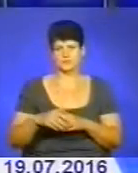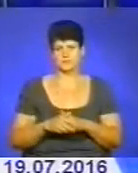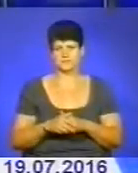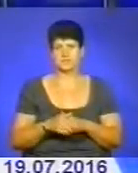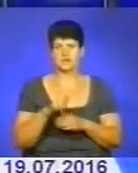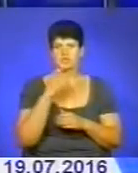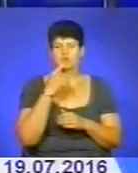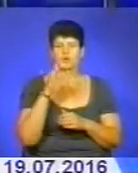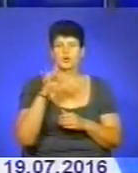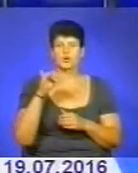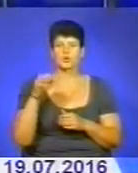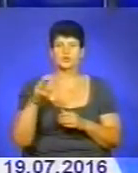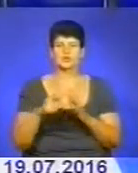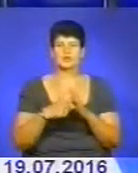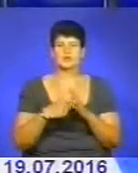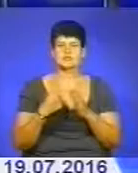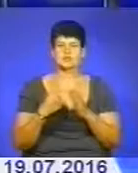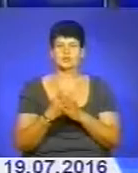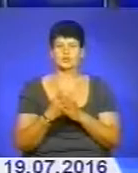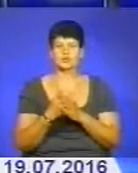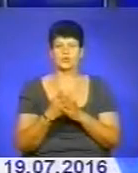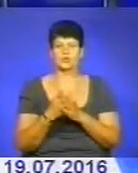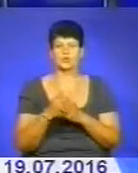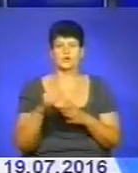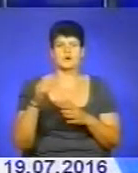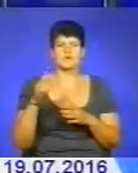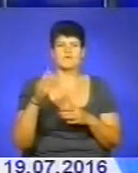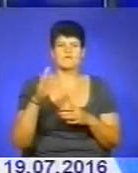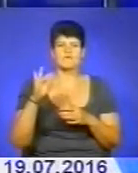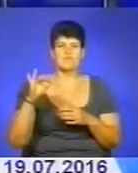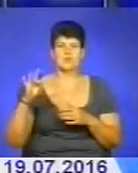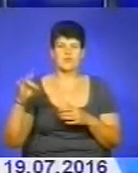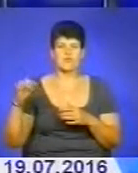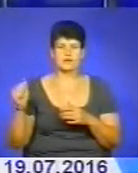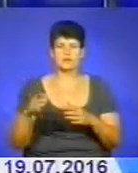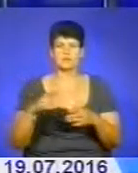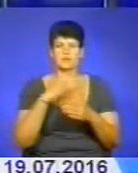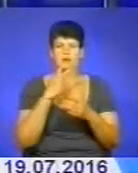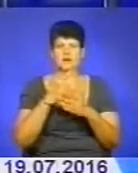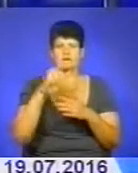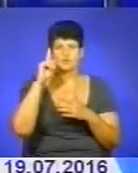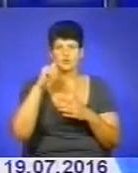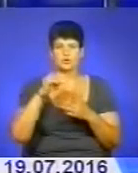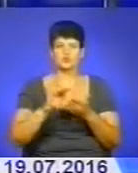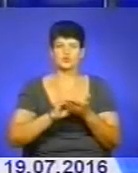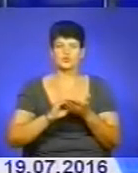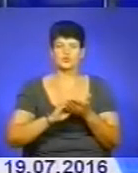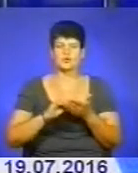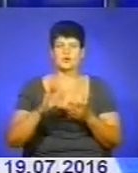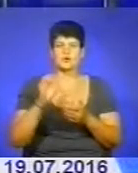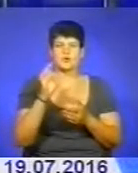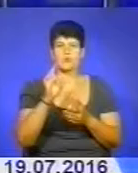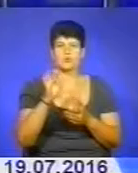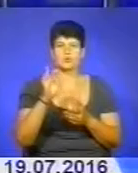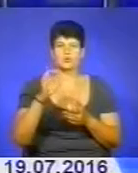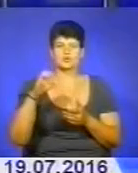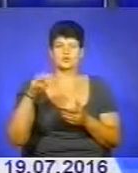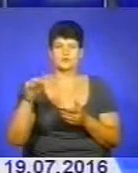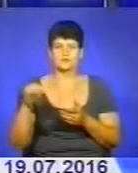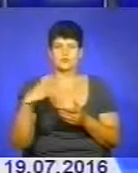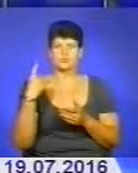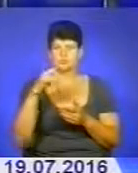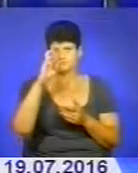декількох місцях. Це буде спеціально для, так ми говоримо, артистів, учасників концертної програми, а їх буде